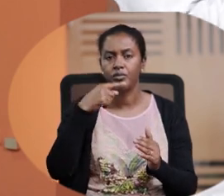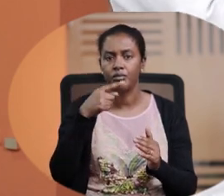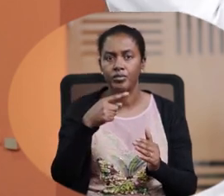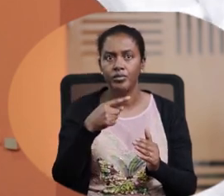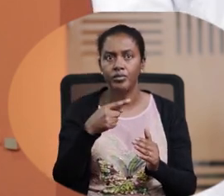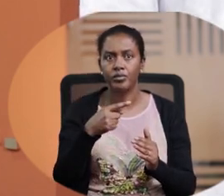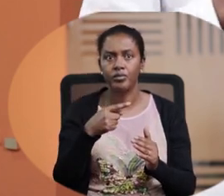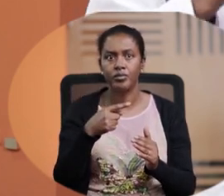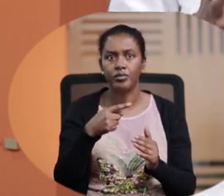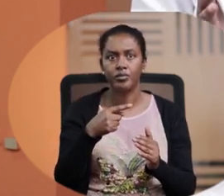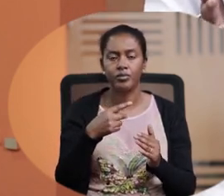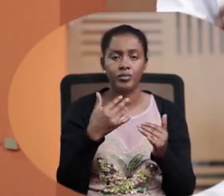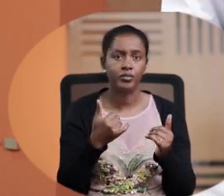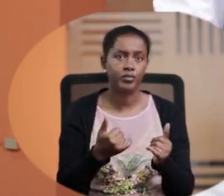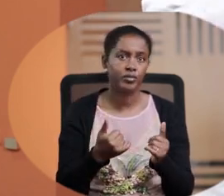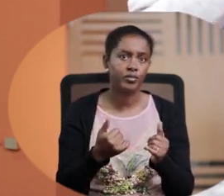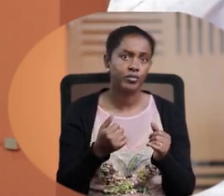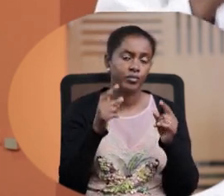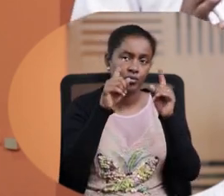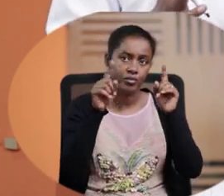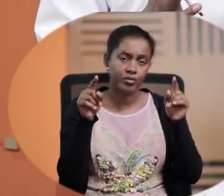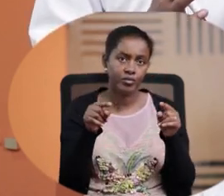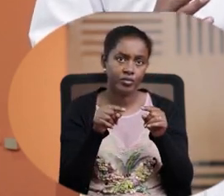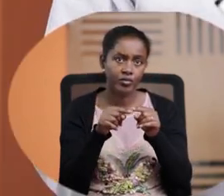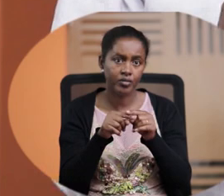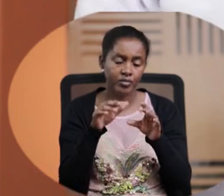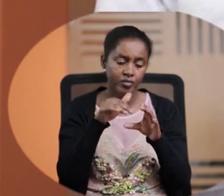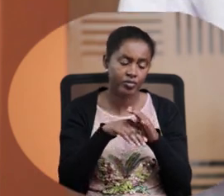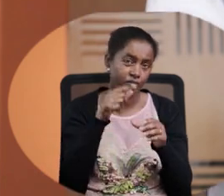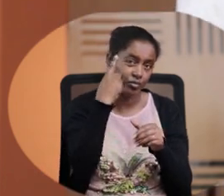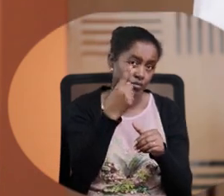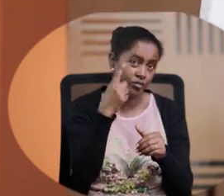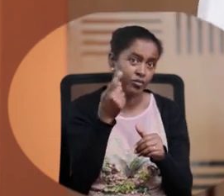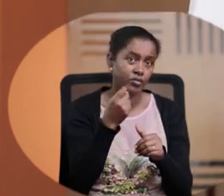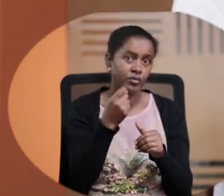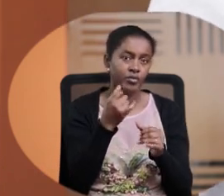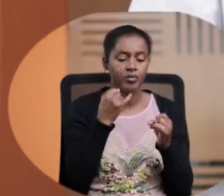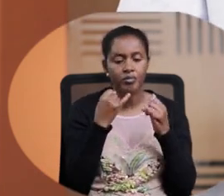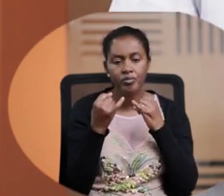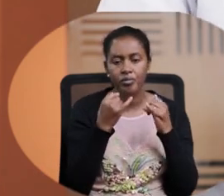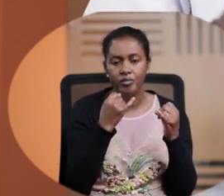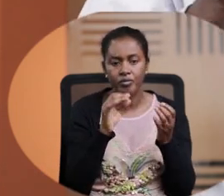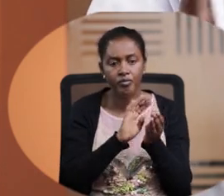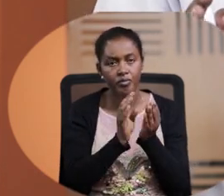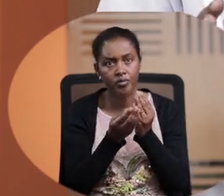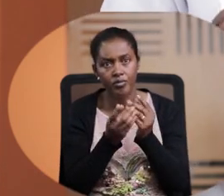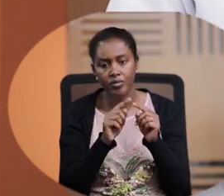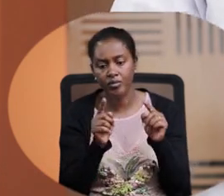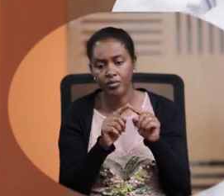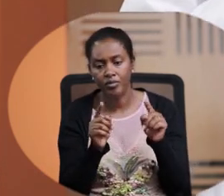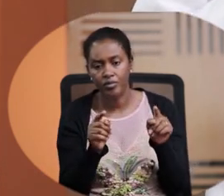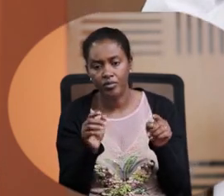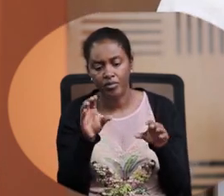kunis akuma graafi sarara gosota graafi kesa esa tokota e odefanno bifa garagaran funaname qinda e